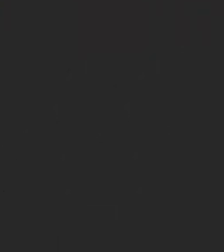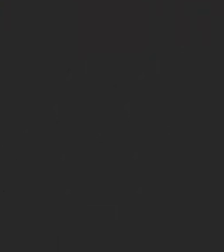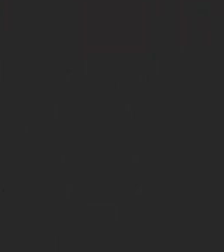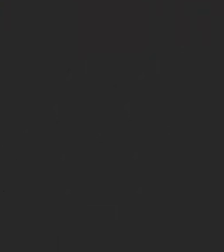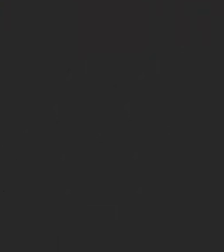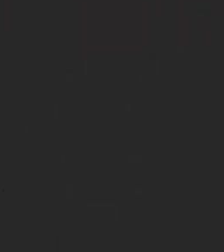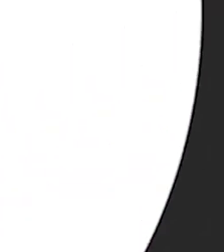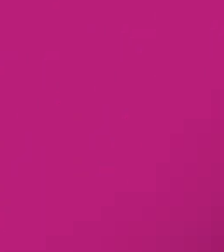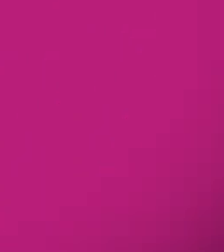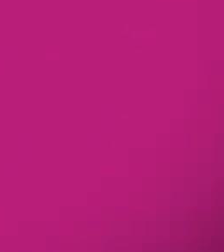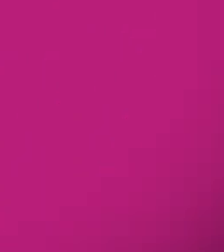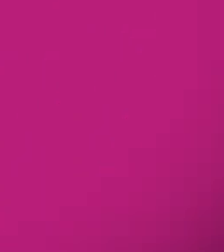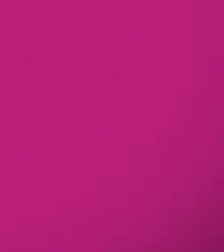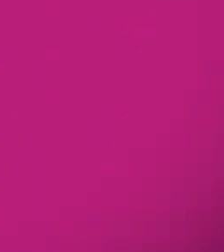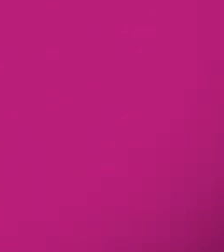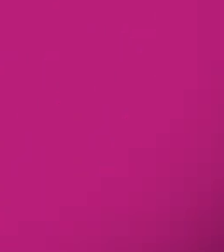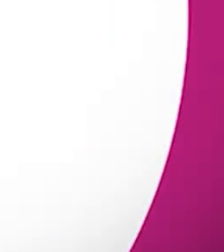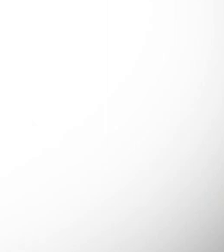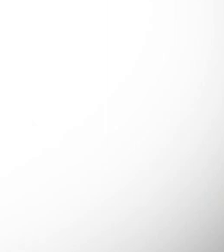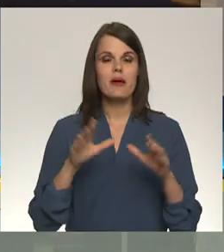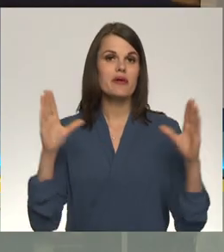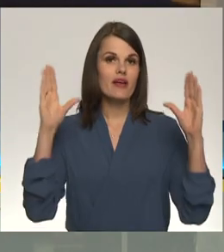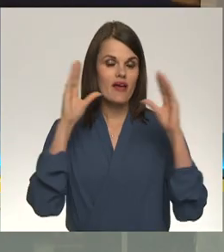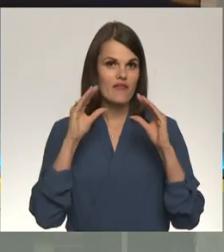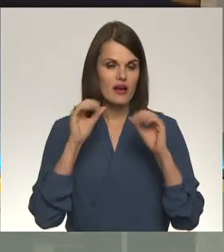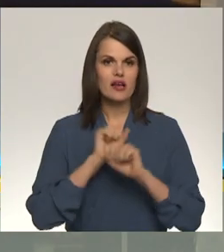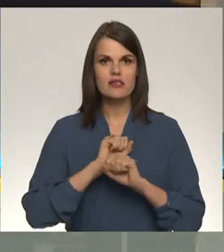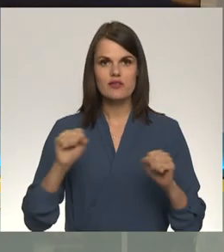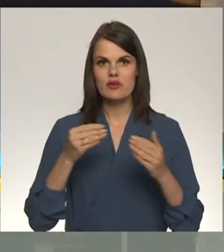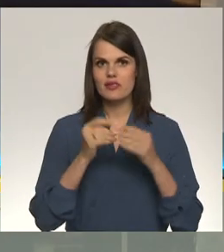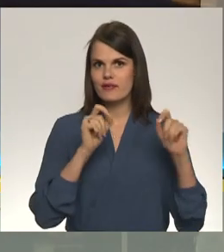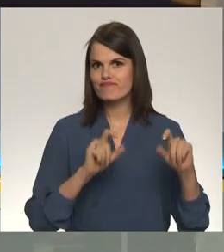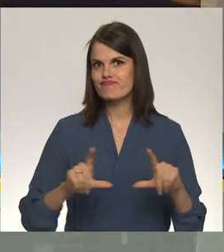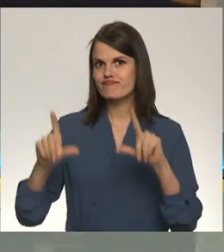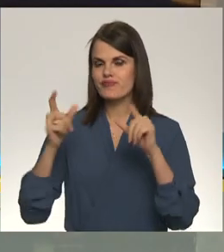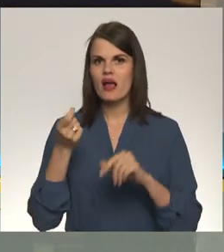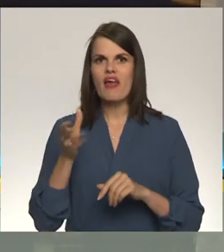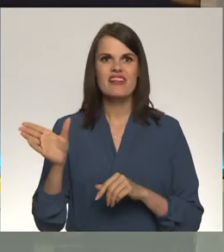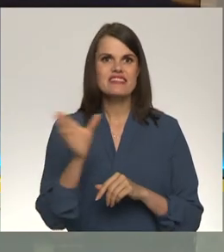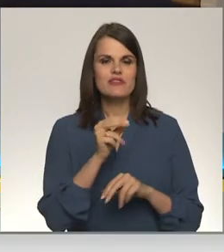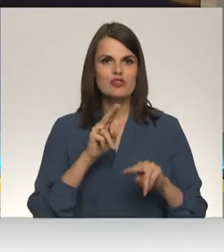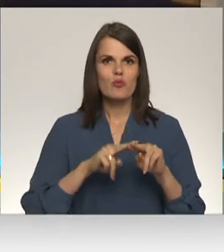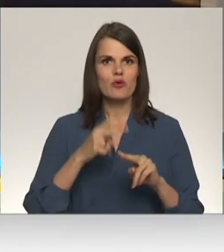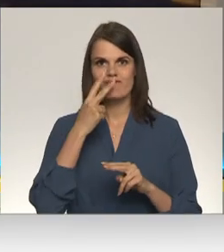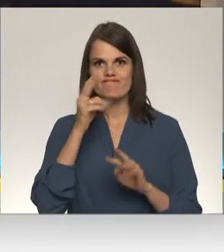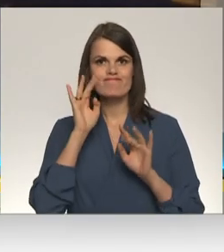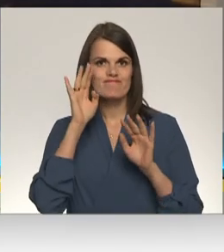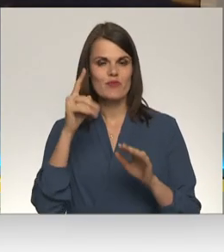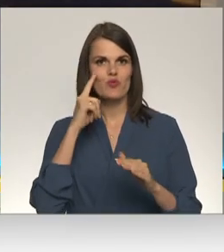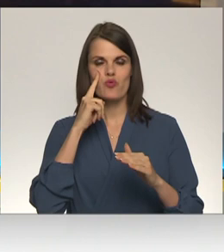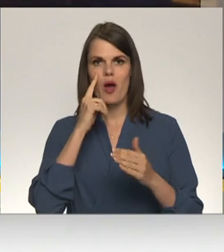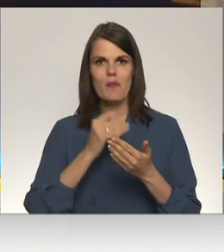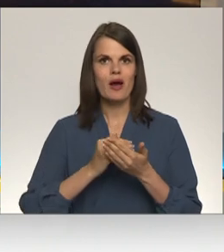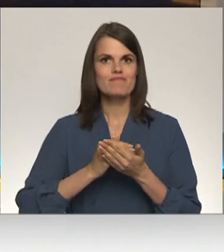Re, viss ēters ir te! Straujais cenu pieaugums gandrīz visam un prognozes, ka šis kāpums